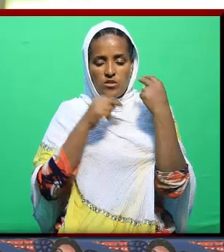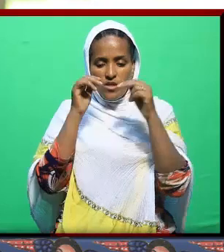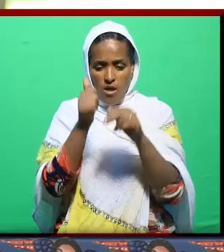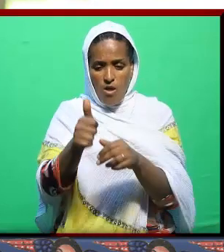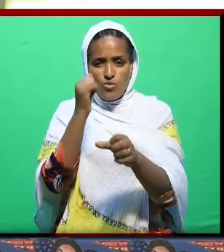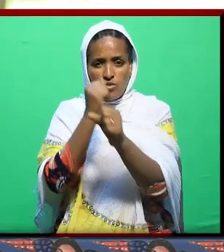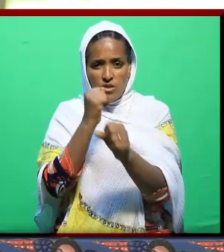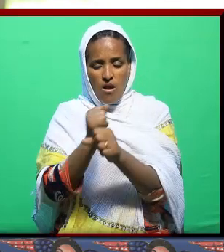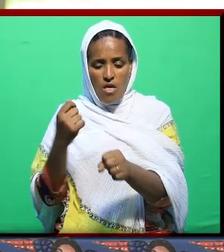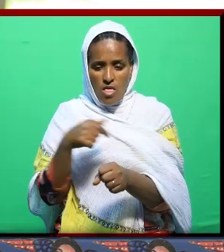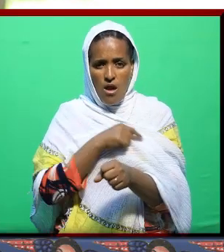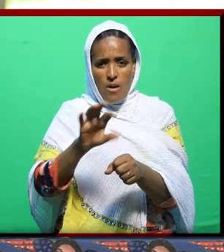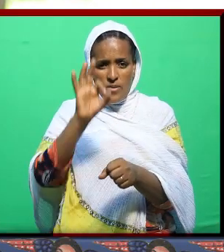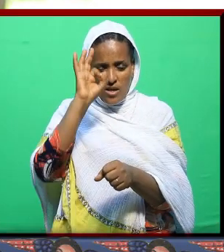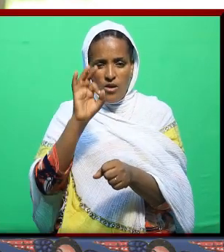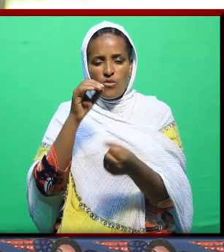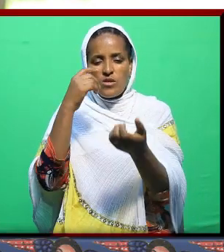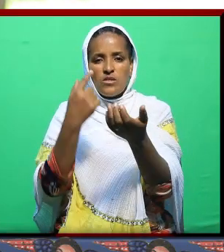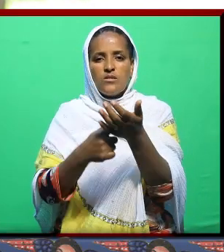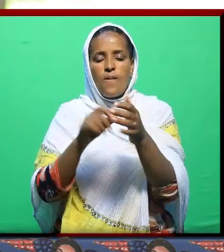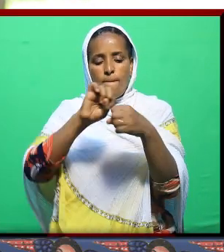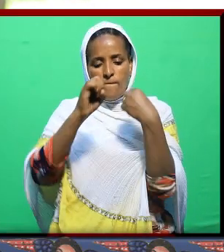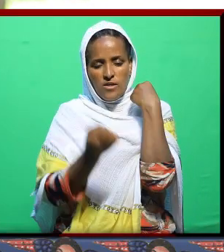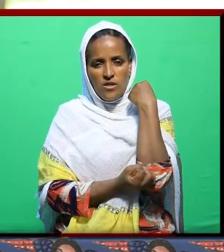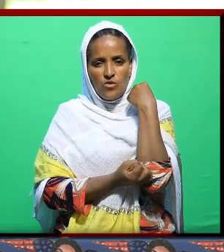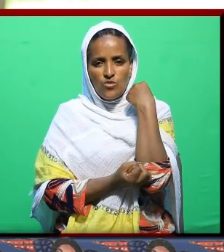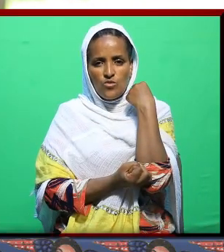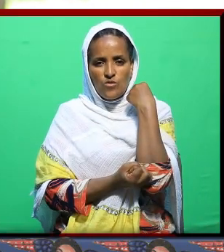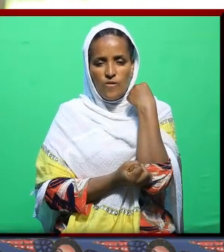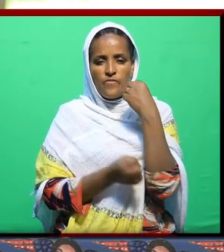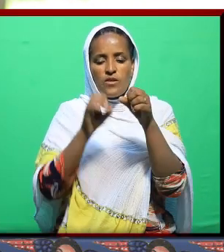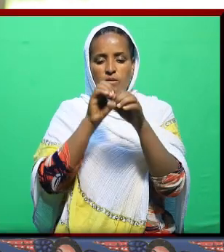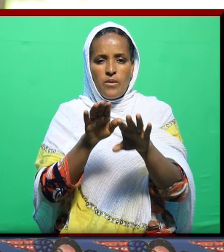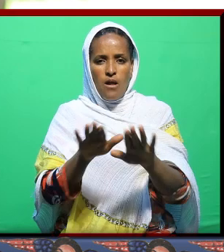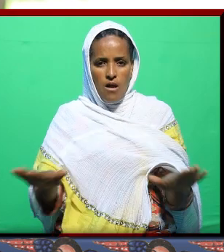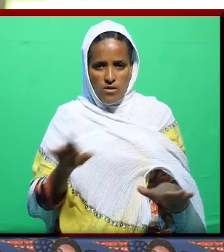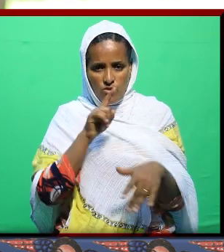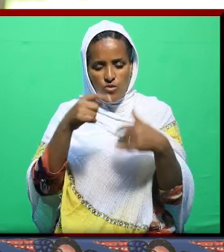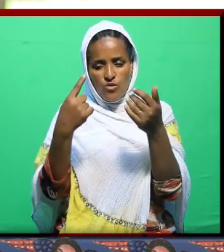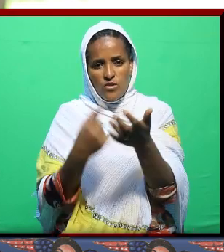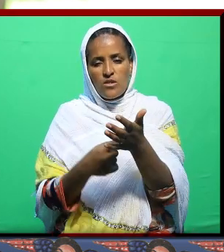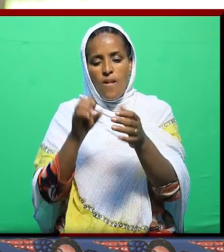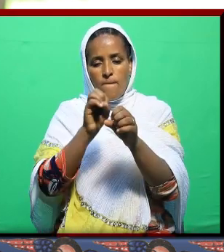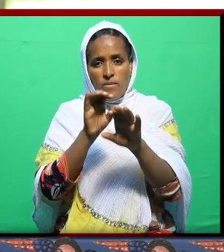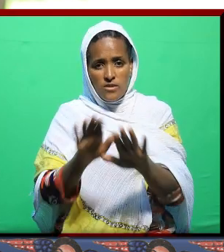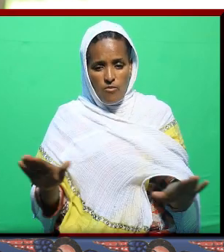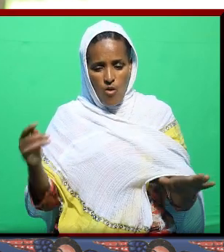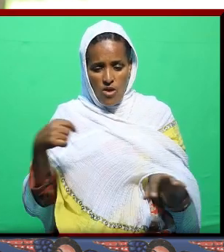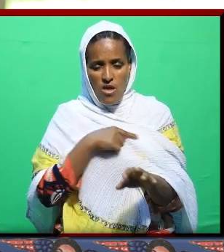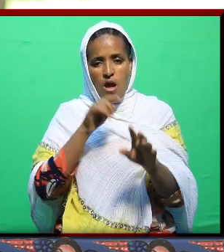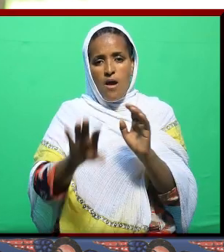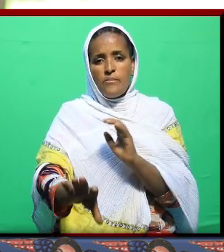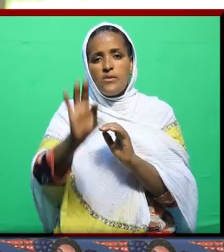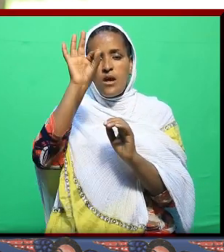ማዕረጎች እየማዕረጋቸውና እየሰራቸው የምናገኛቸው በምንድነው ከዚህ መሰረቱ ጽማዊ ነው ስለዚህ